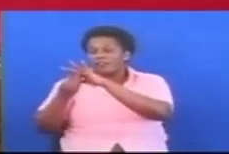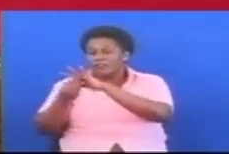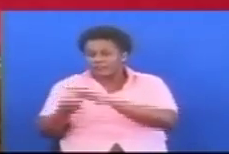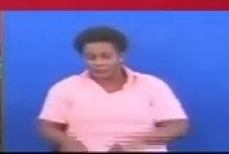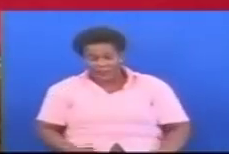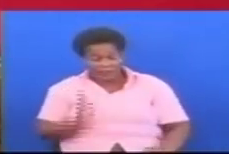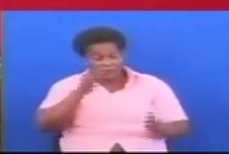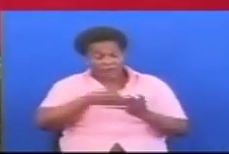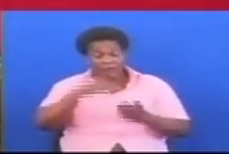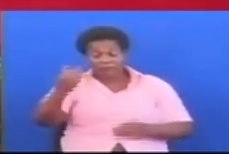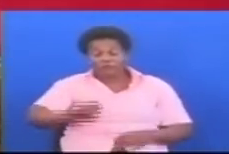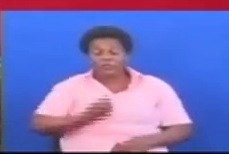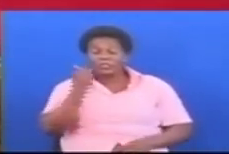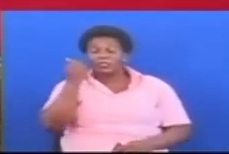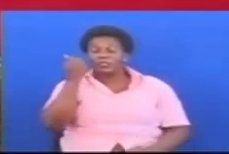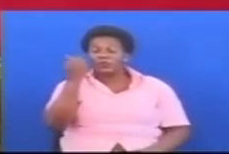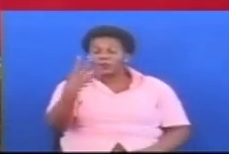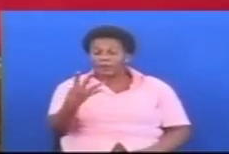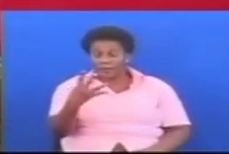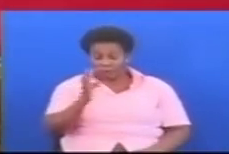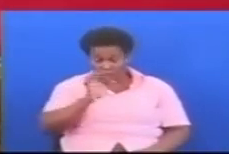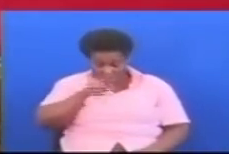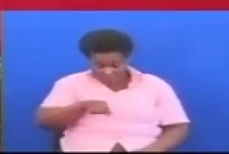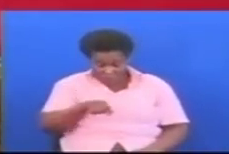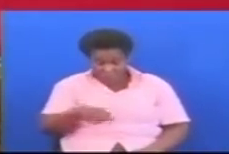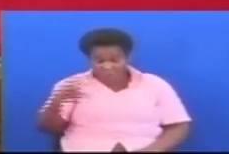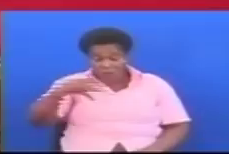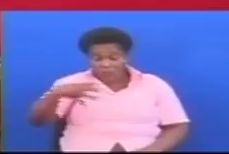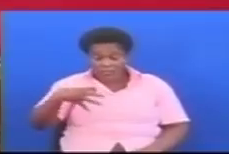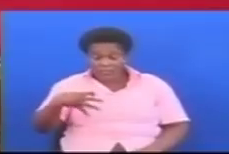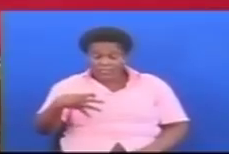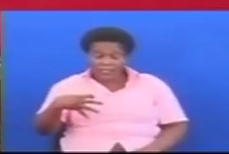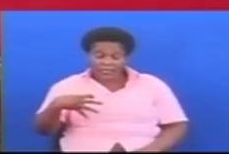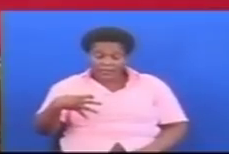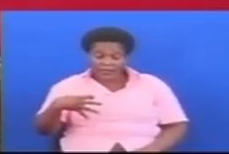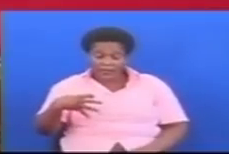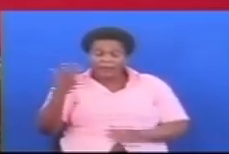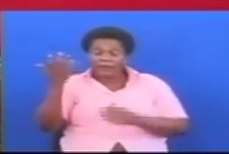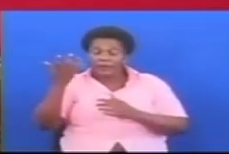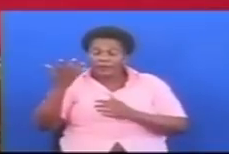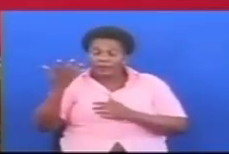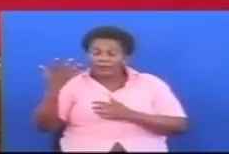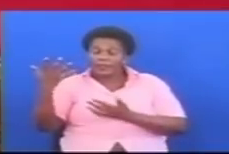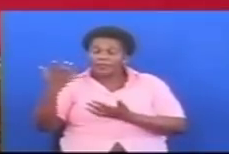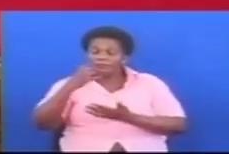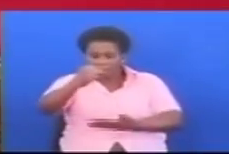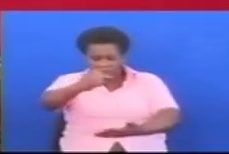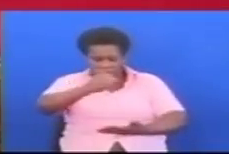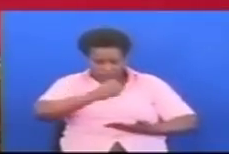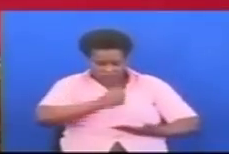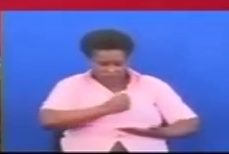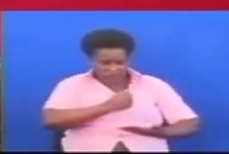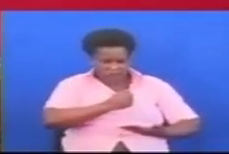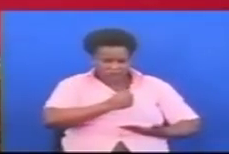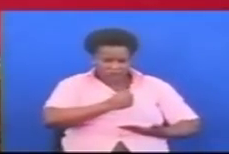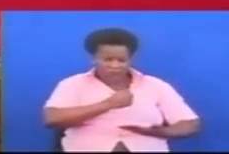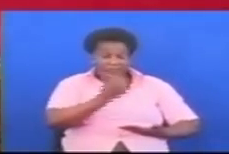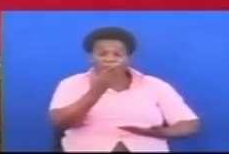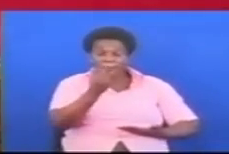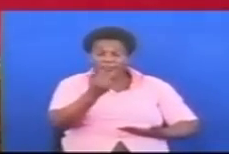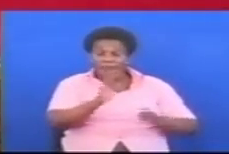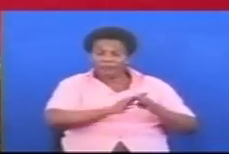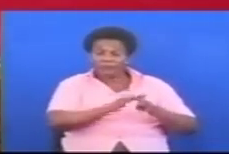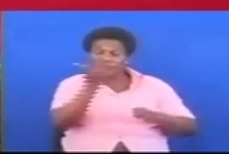Aprili 2019 Wizara ya Maji fungu namba 49 ilikuwa imepokea fedha za matumizi mengineo